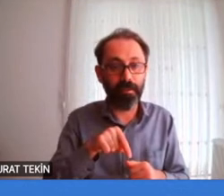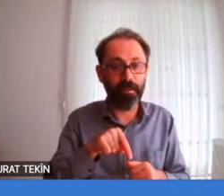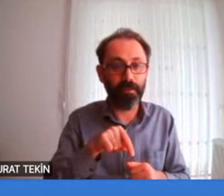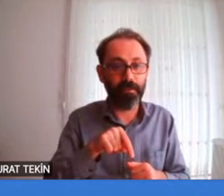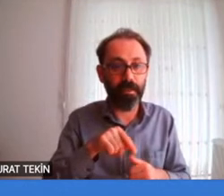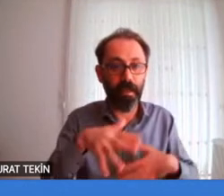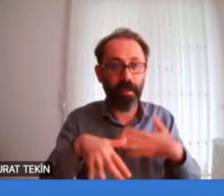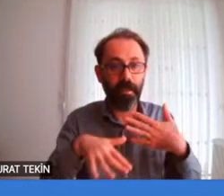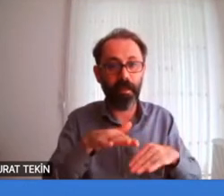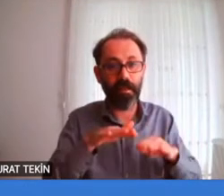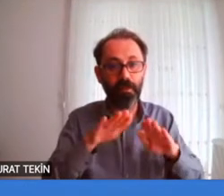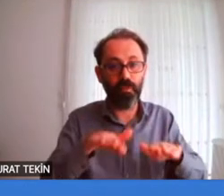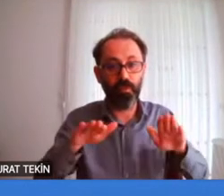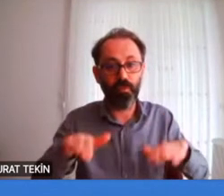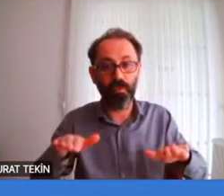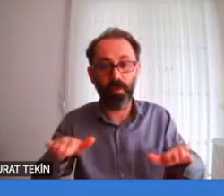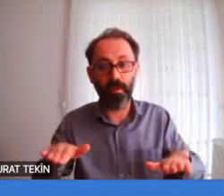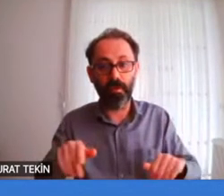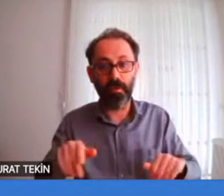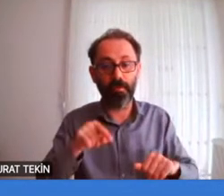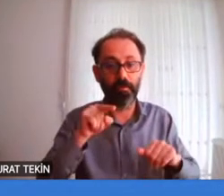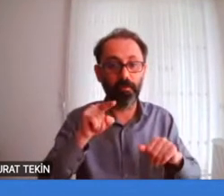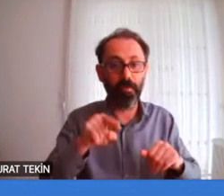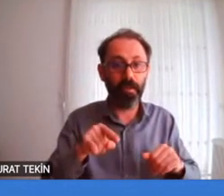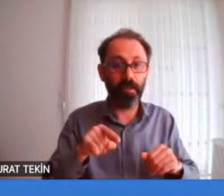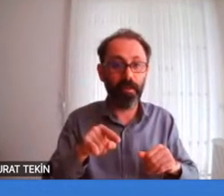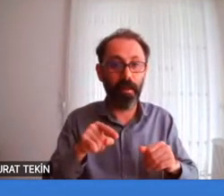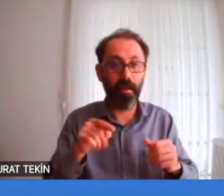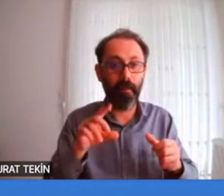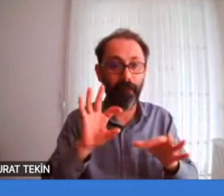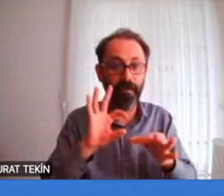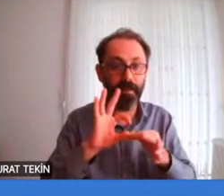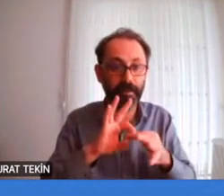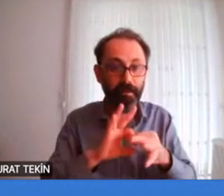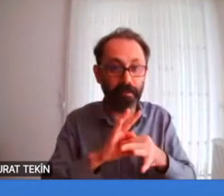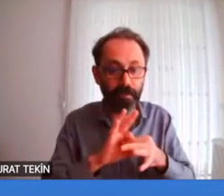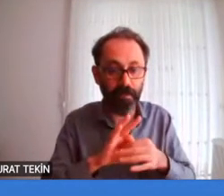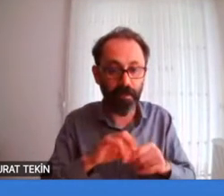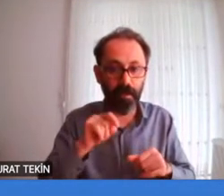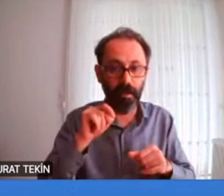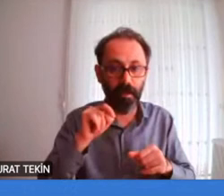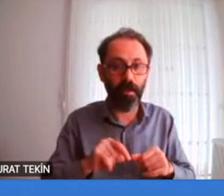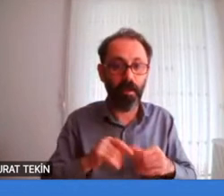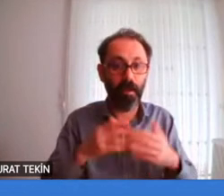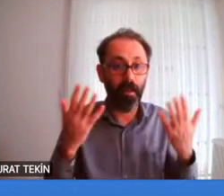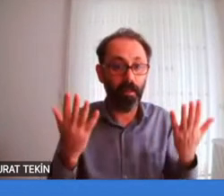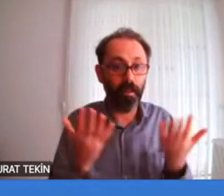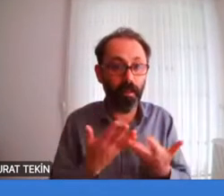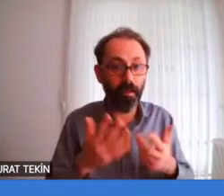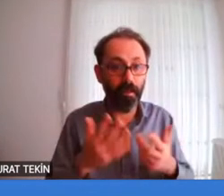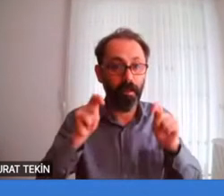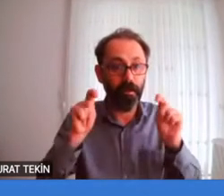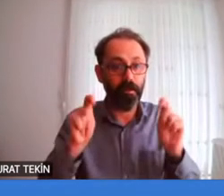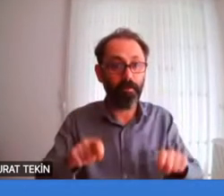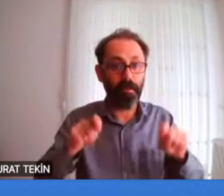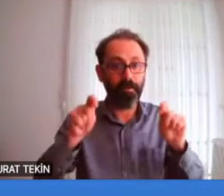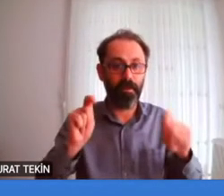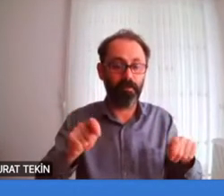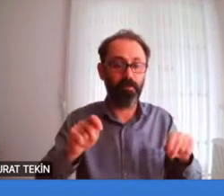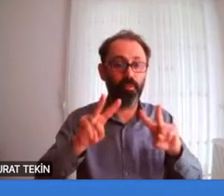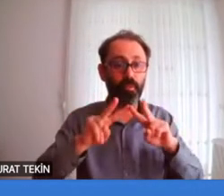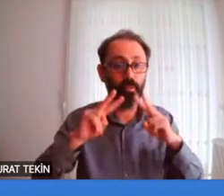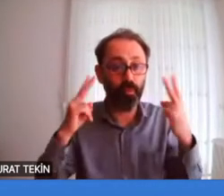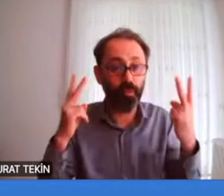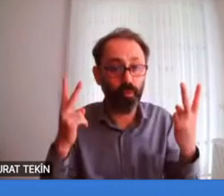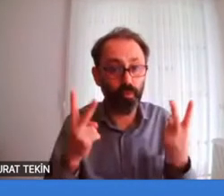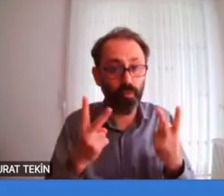durumda biz ülkece bu alana ve buna benzer alanlara ne kadar çok sahip çıkarsak dünyada o kadar daha çok